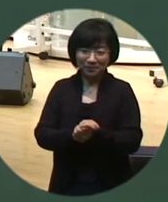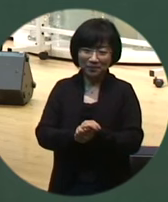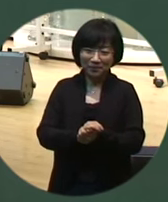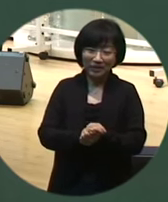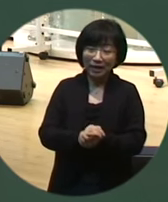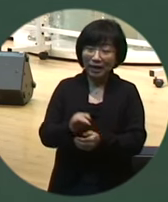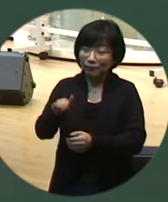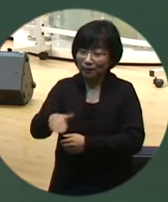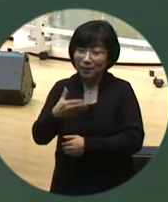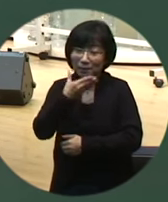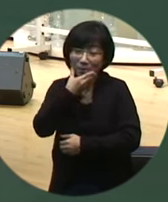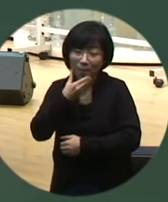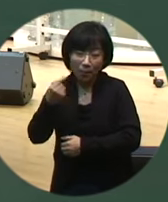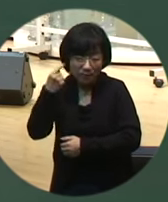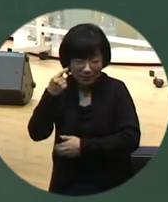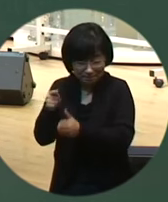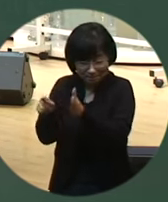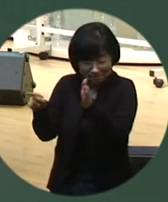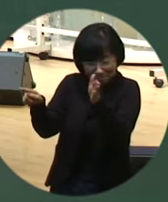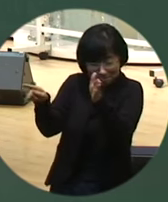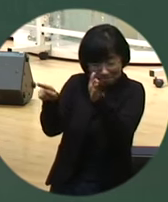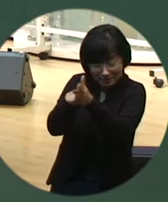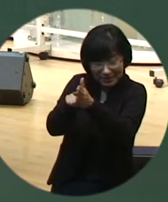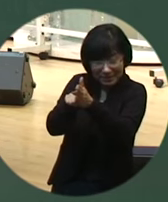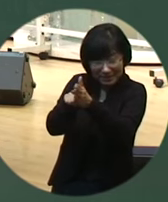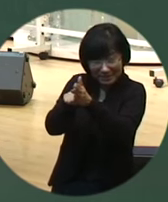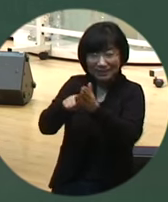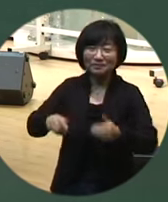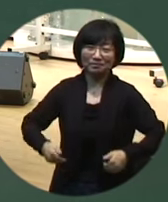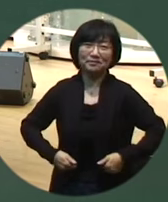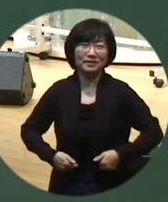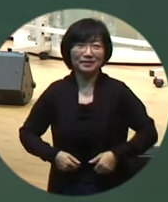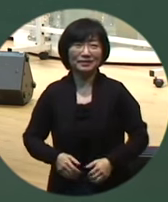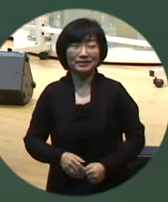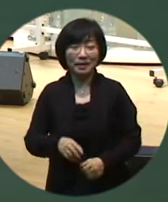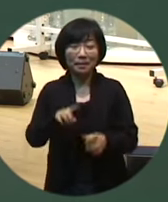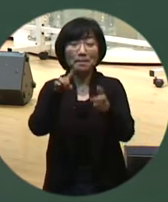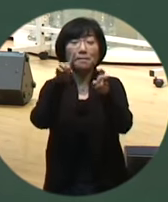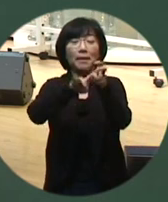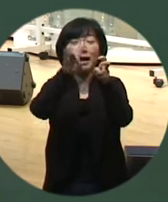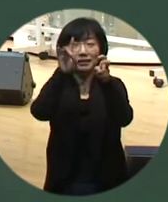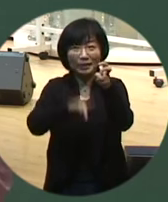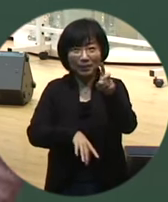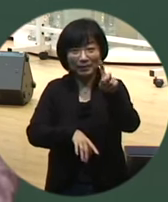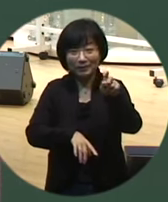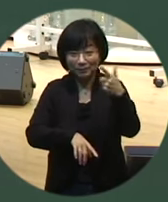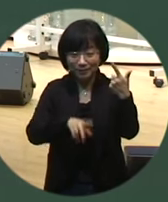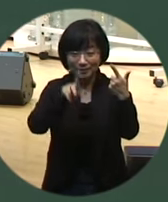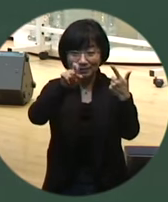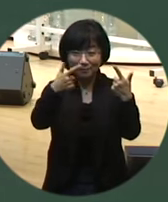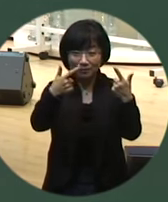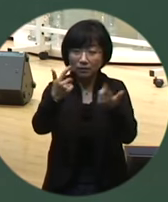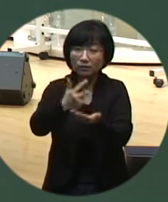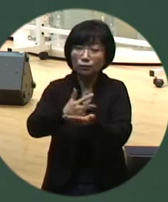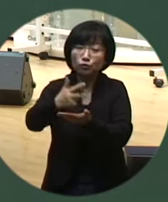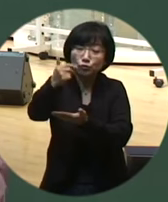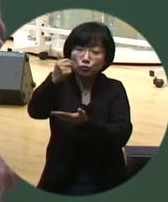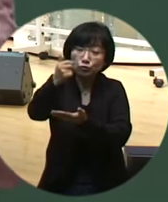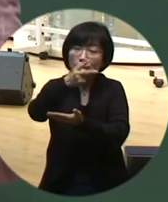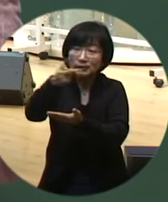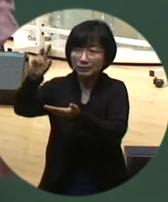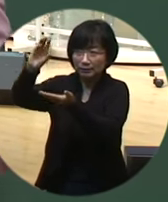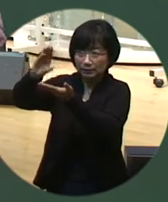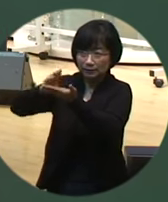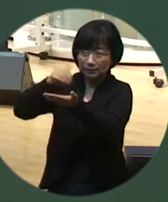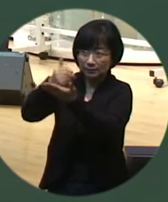순간에. The moment you hold on to the gospel. 마태복음 16장 16절. Matthew 16:16. 주는 그리스도시요 살아계신